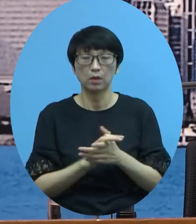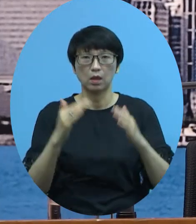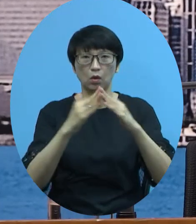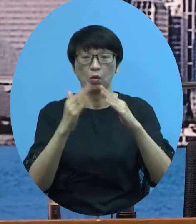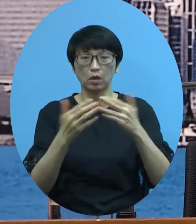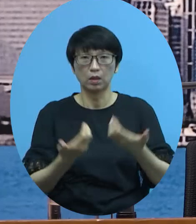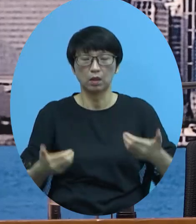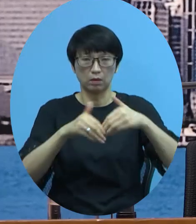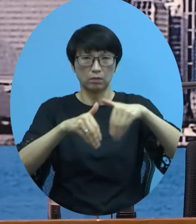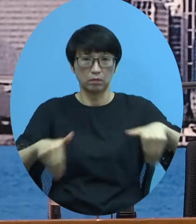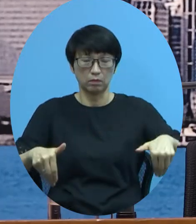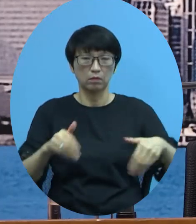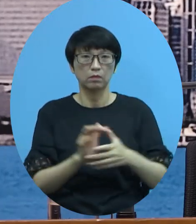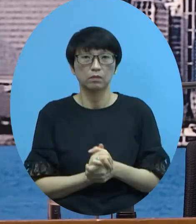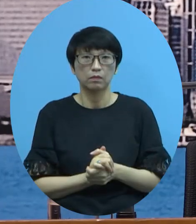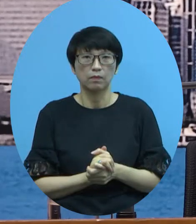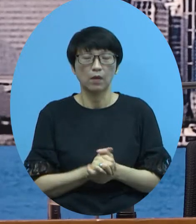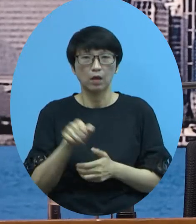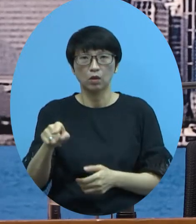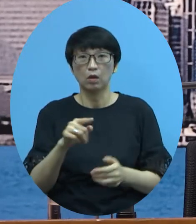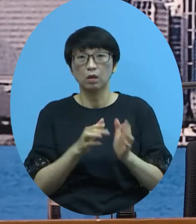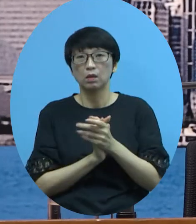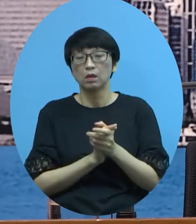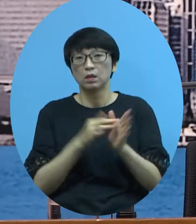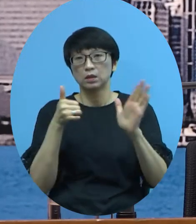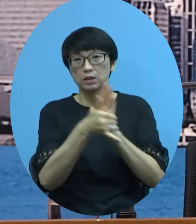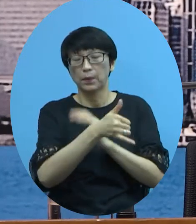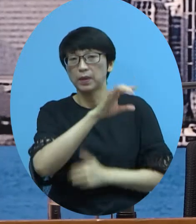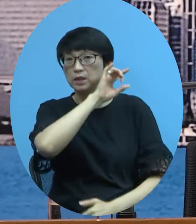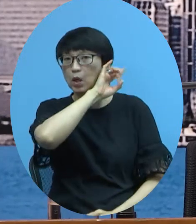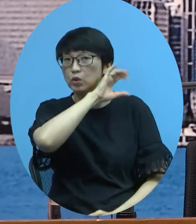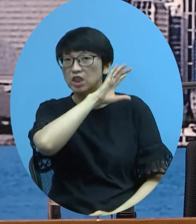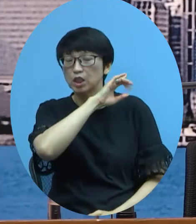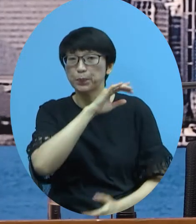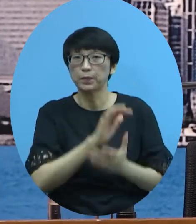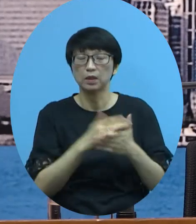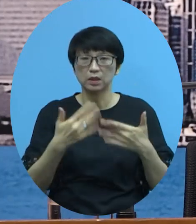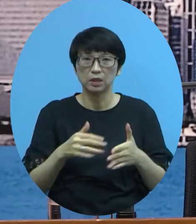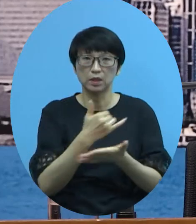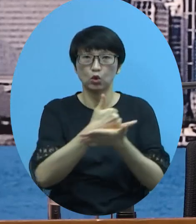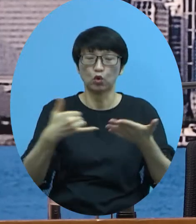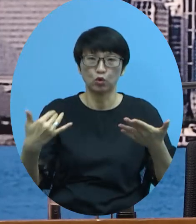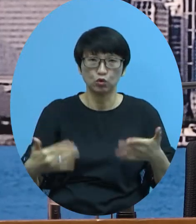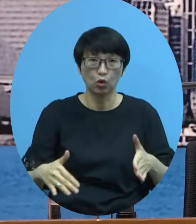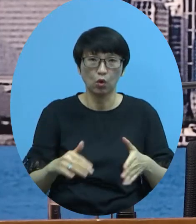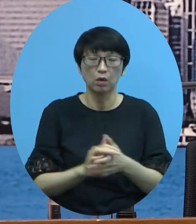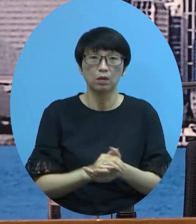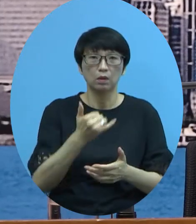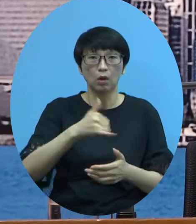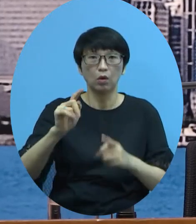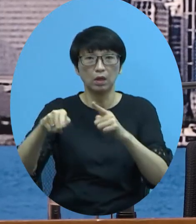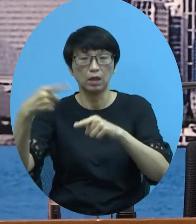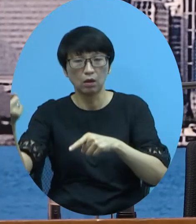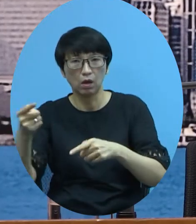居隔離的，就應該是去在一間酒店家居隔離，跟住就 離開了家居隔離之後，又去過第二間酒